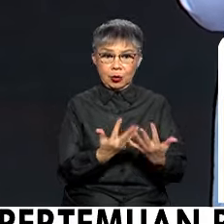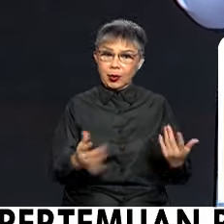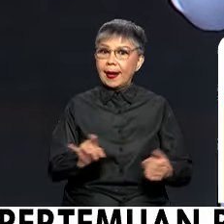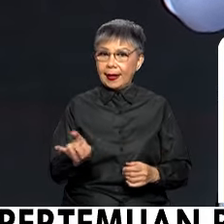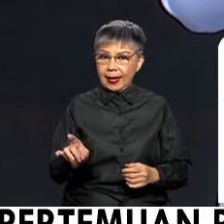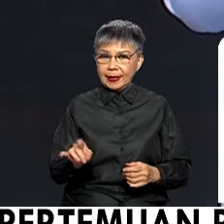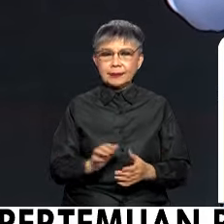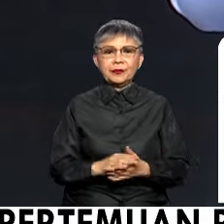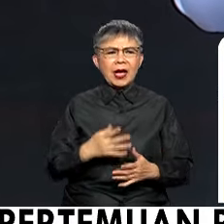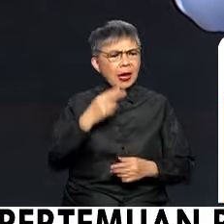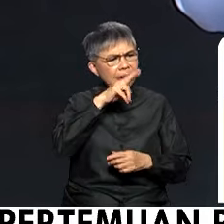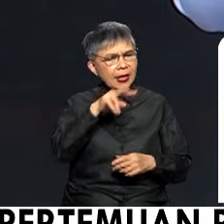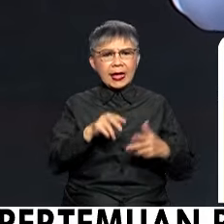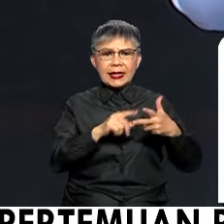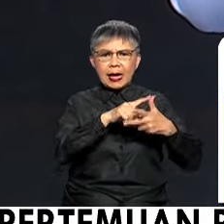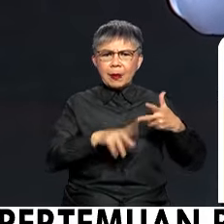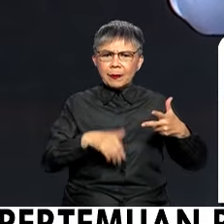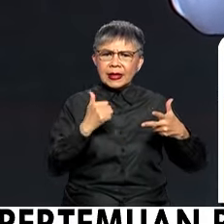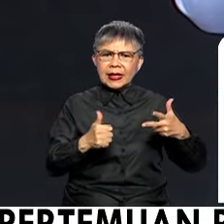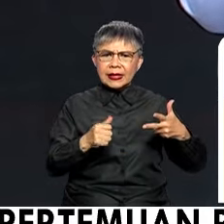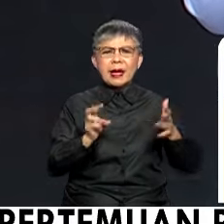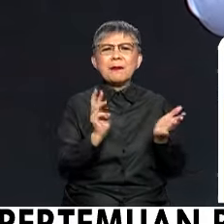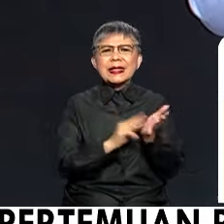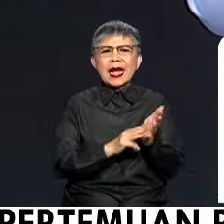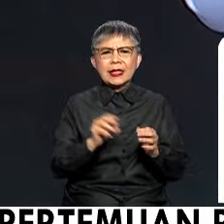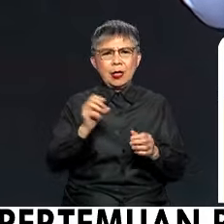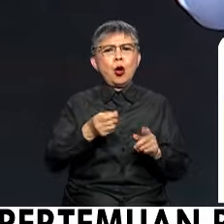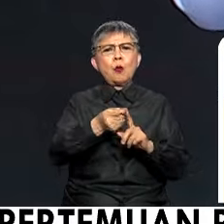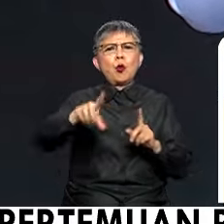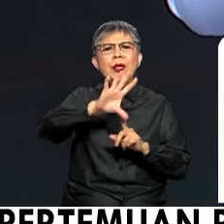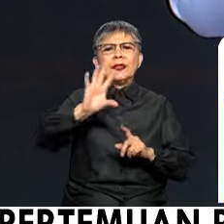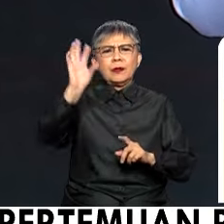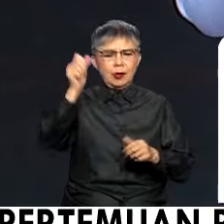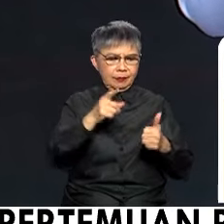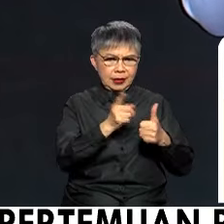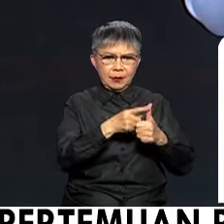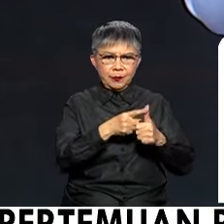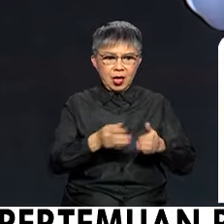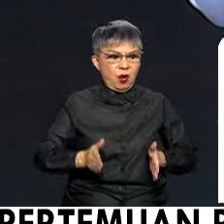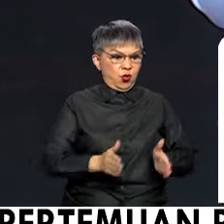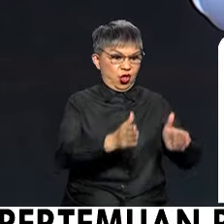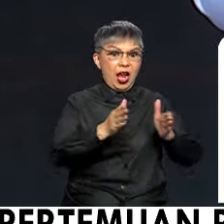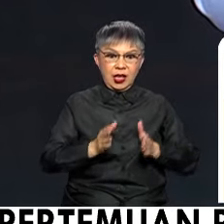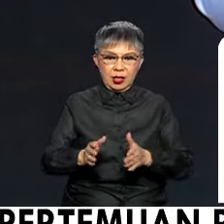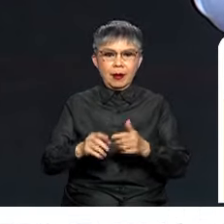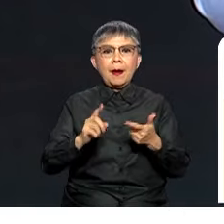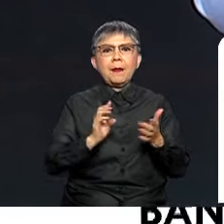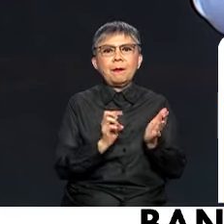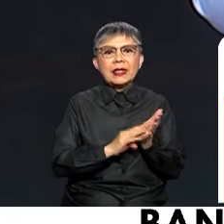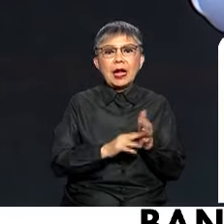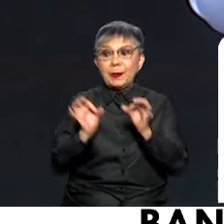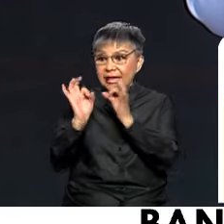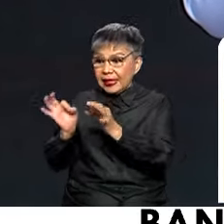lain kami melihat ada tiga hal penting yang menjadi permasalahan di Provinsi Banten yaitu permasalahan infrastruktur permasalahan